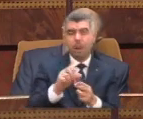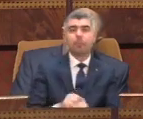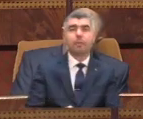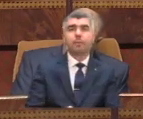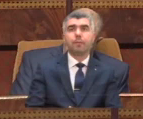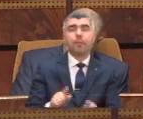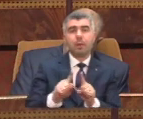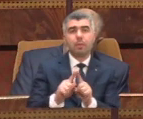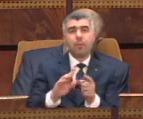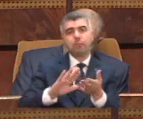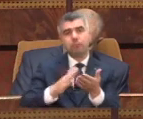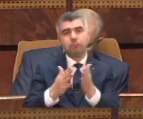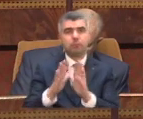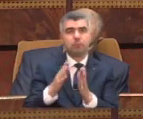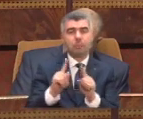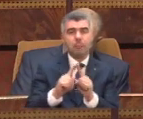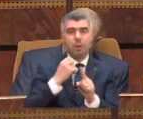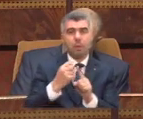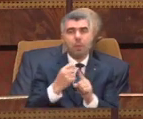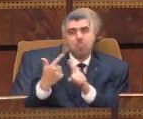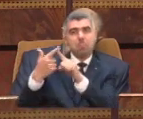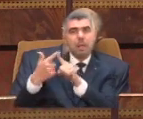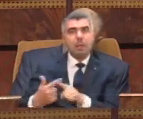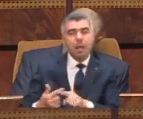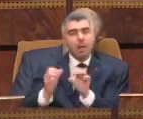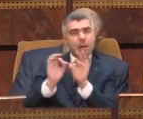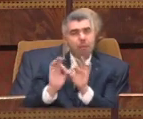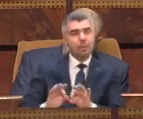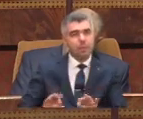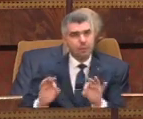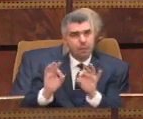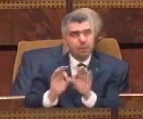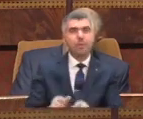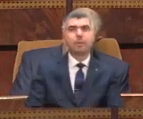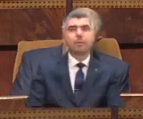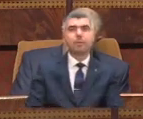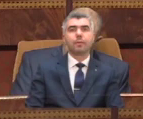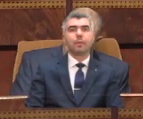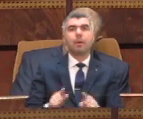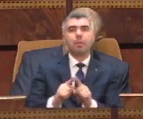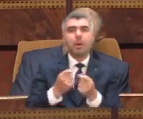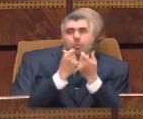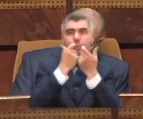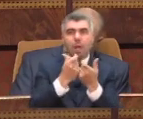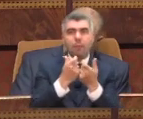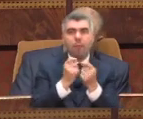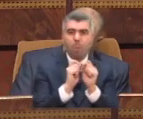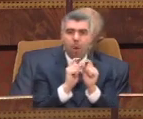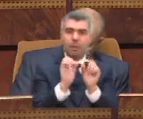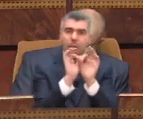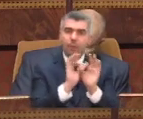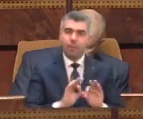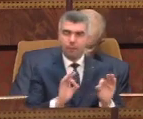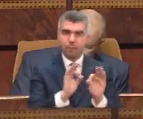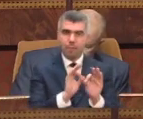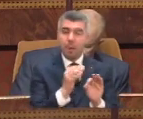غلاف مالي صغير ما يخليش استثمار ولا ما عندوش واحد واحد الرؤيه على الاستثمارات اللي موجوده احنا باش